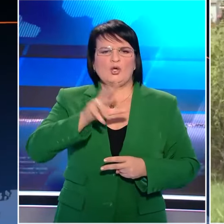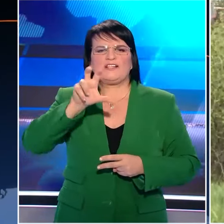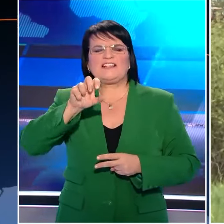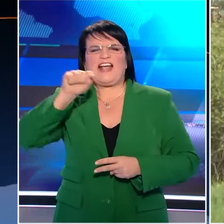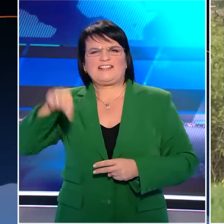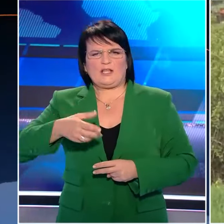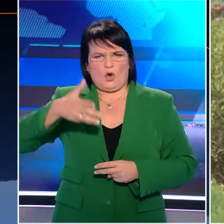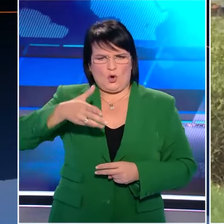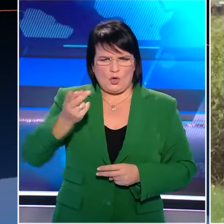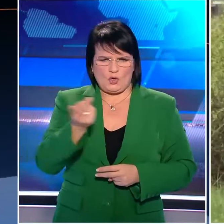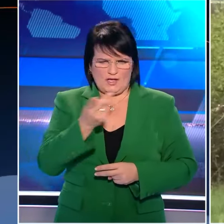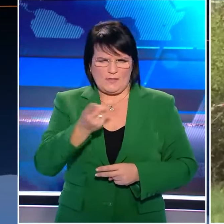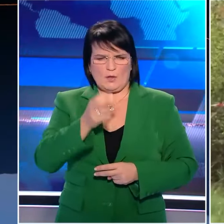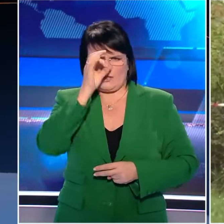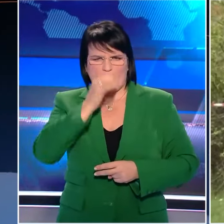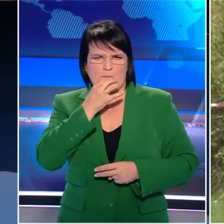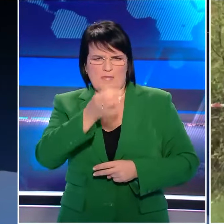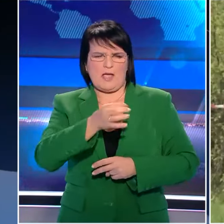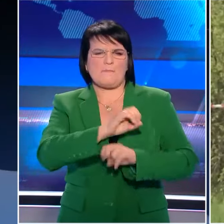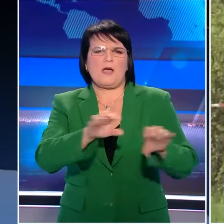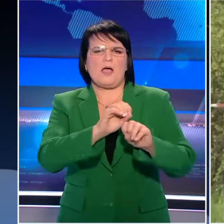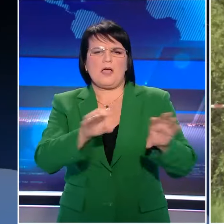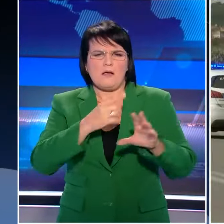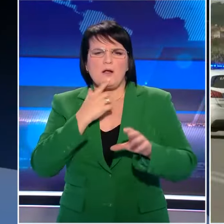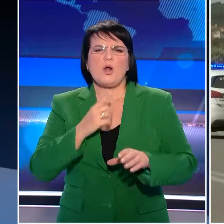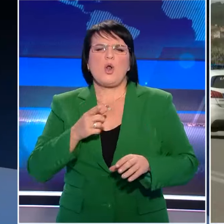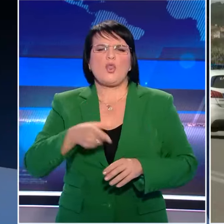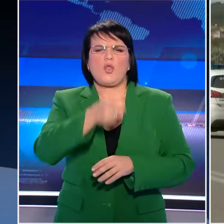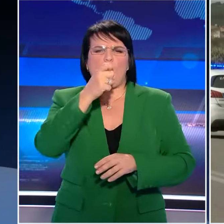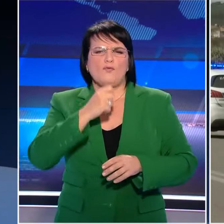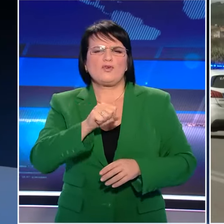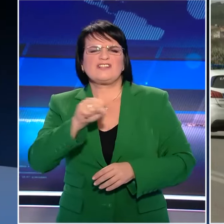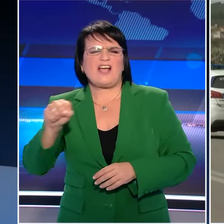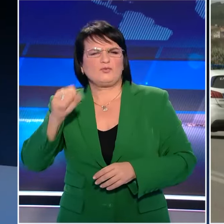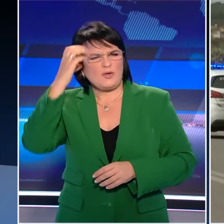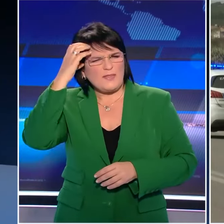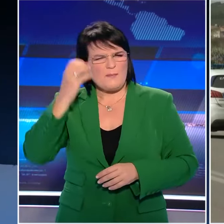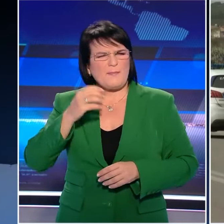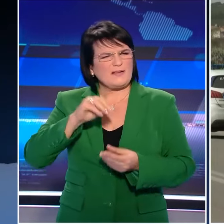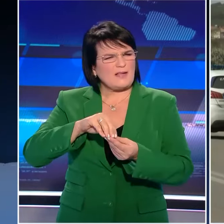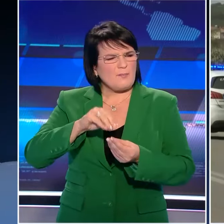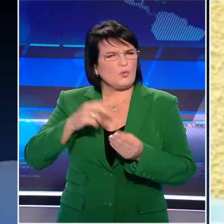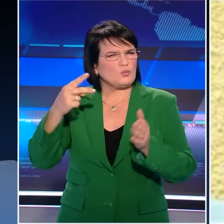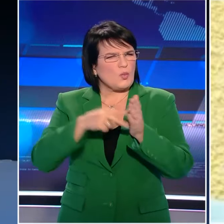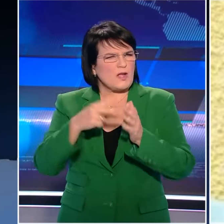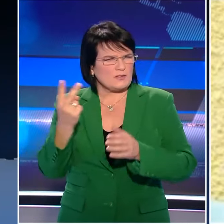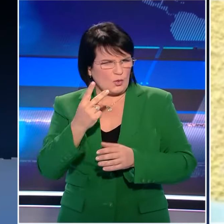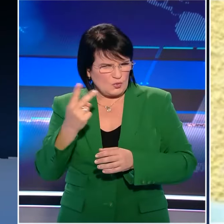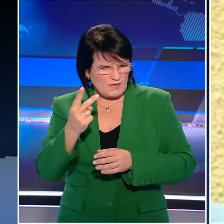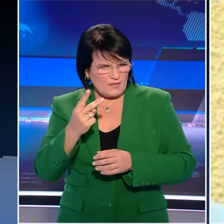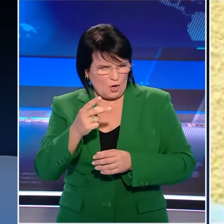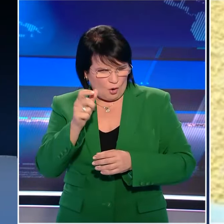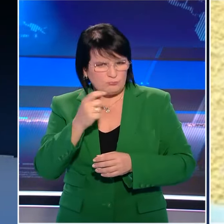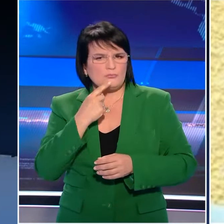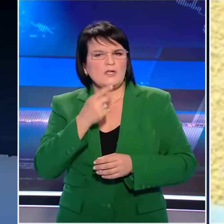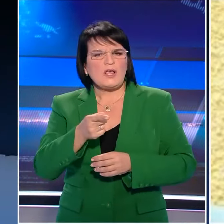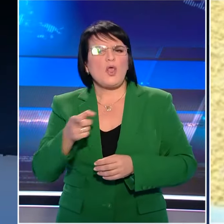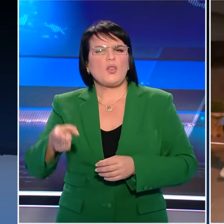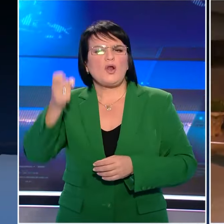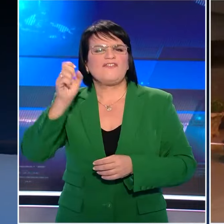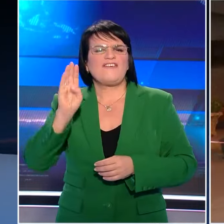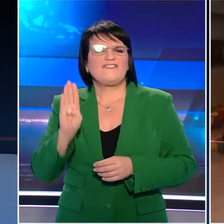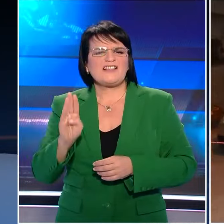σύμφωνα με αστυνομικές πηγές, φαίνεται να είχαν εμπλοκή τόσο στην άγρια δολοφονία του Γιάννη Σκαφτούρου στη Βιωτία τον Απρίλιο του 2022, όσο και στη δολοφονία